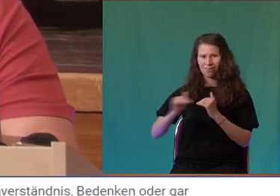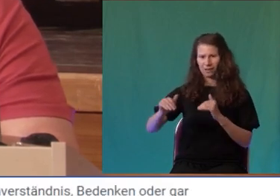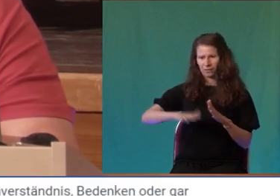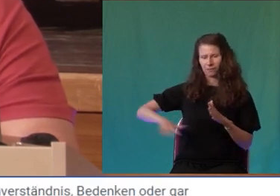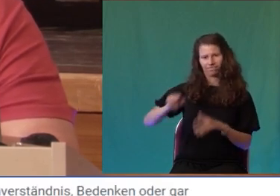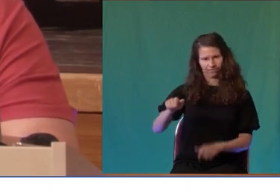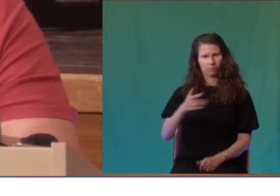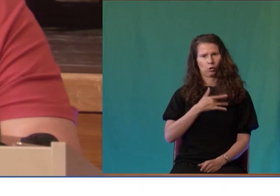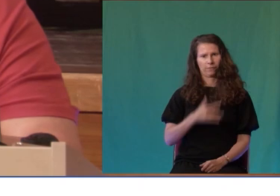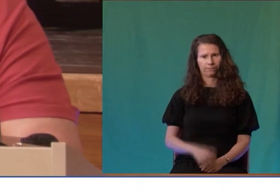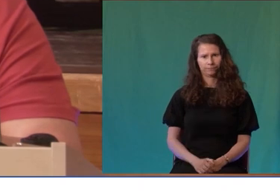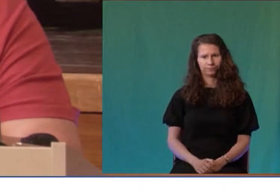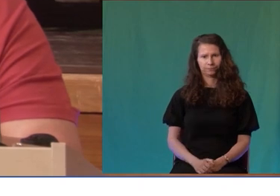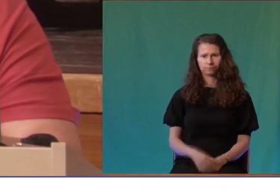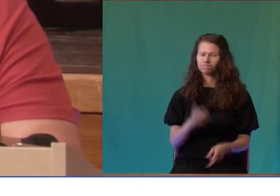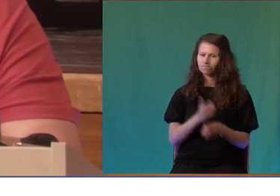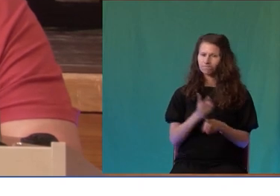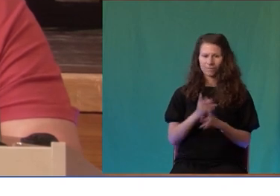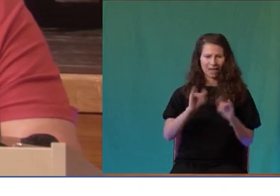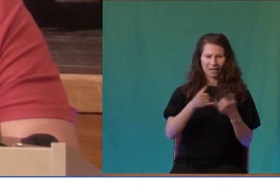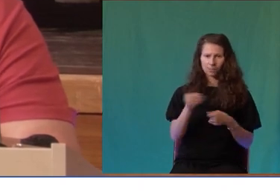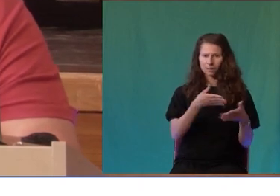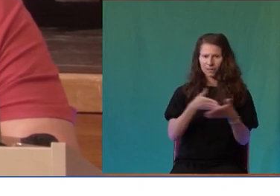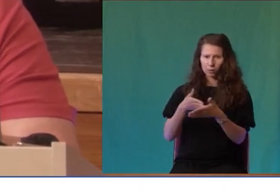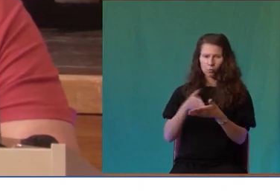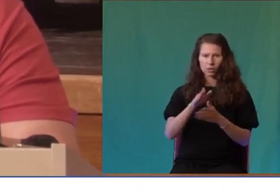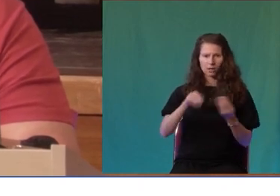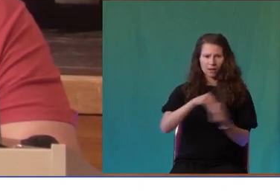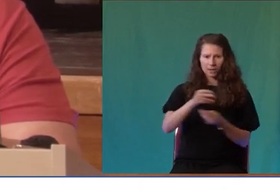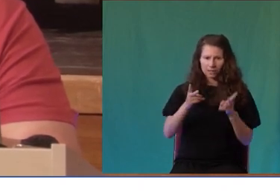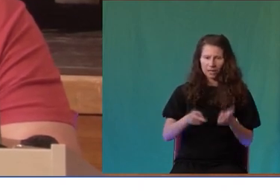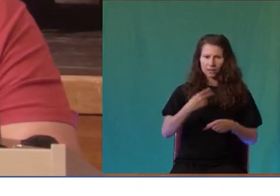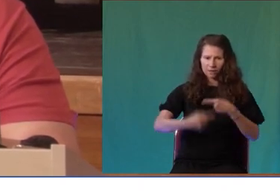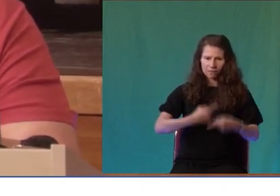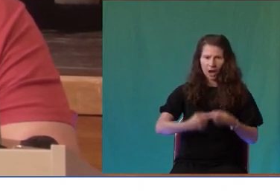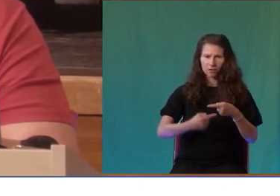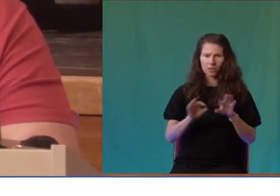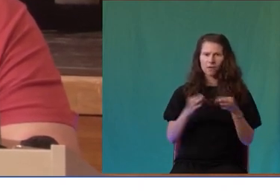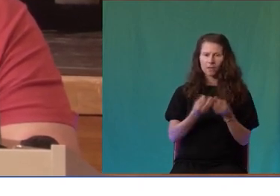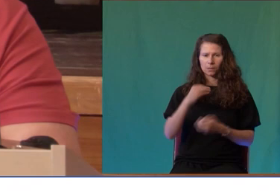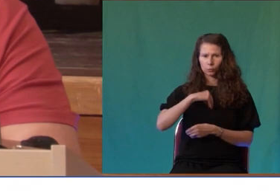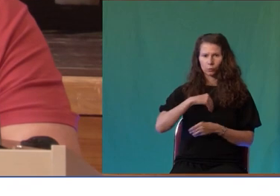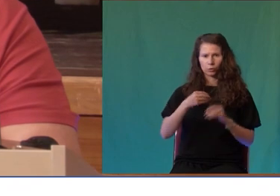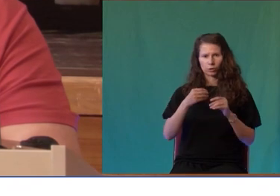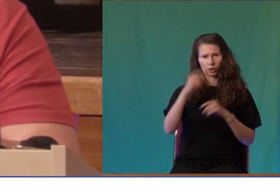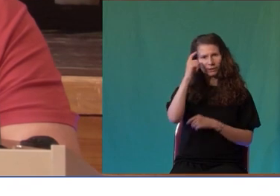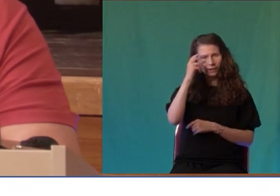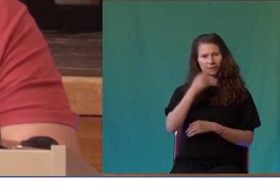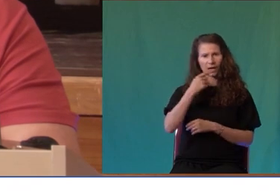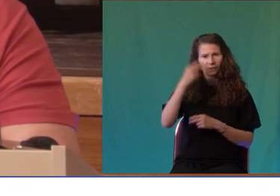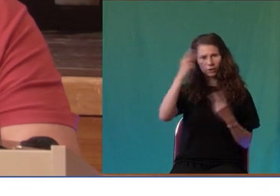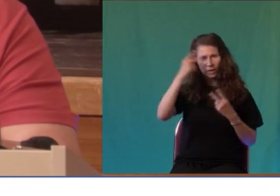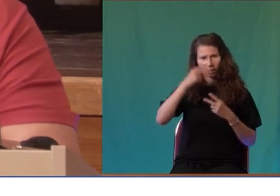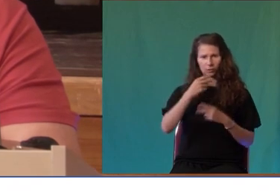zu noch immer werden Eltern mit Behinderungen in familienrechtlichen Verfahren und familienpsychologischen Sachverständigen Gutachten